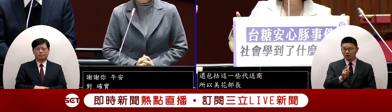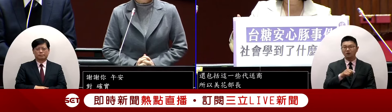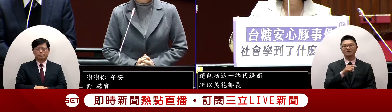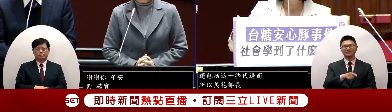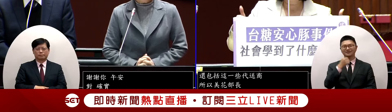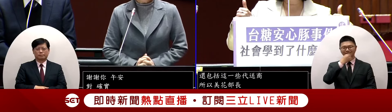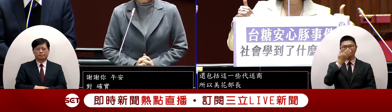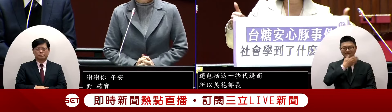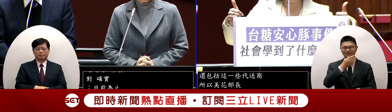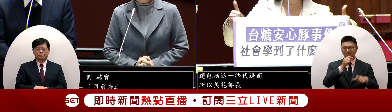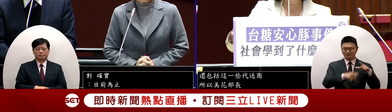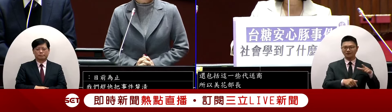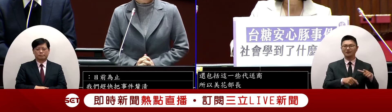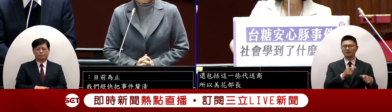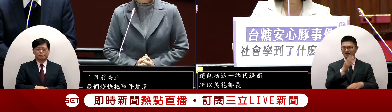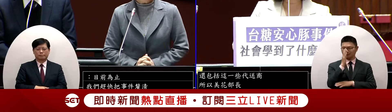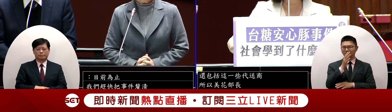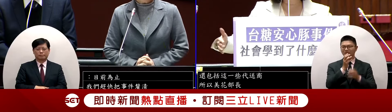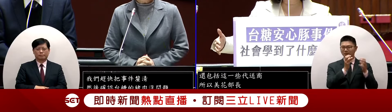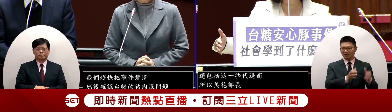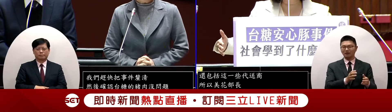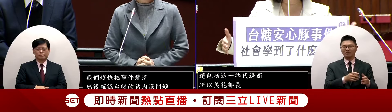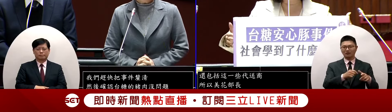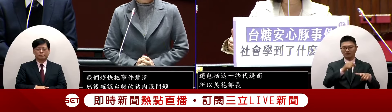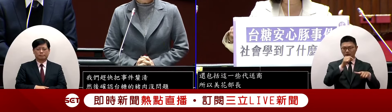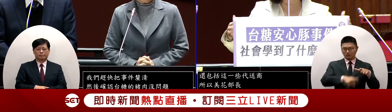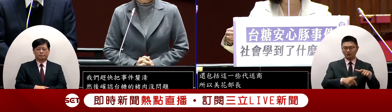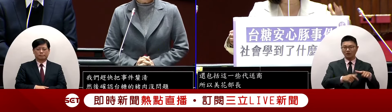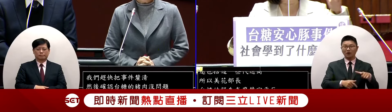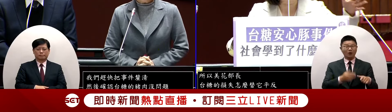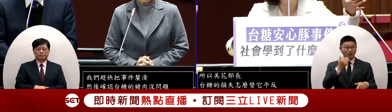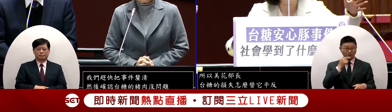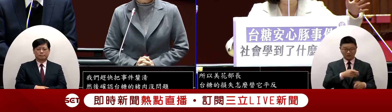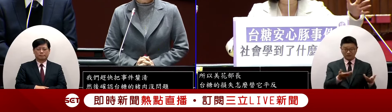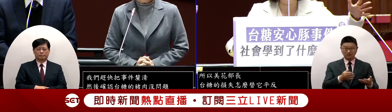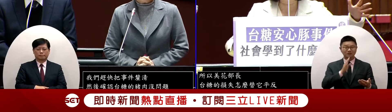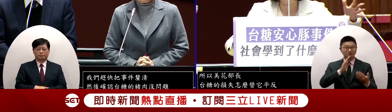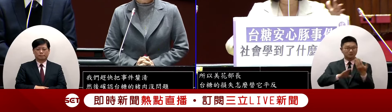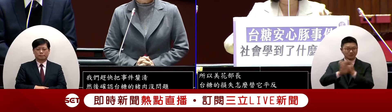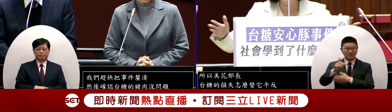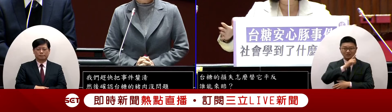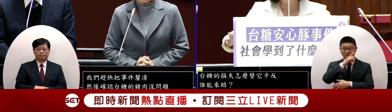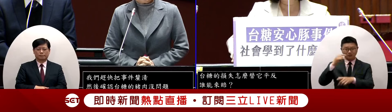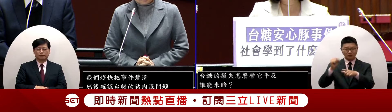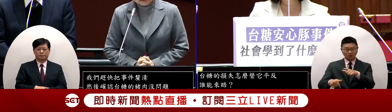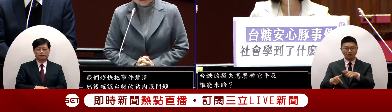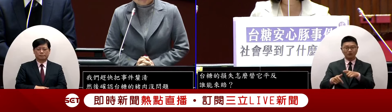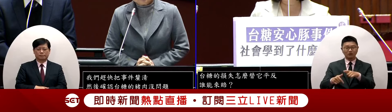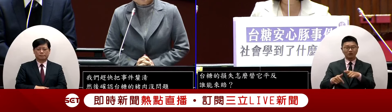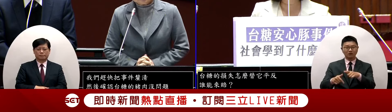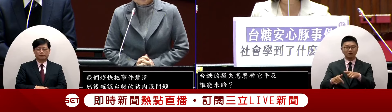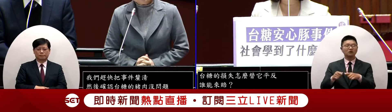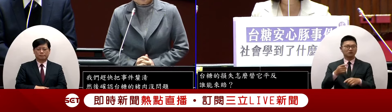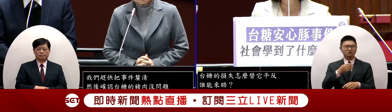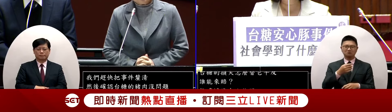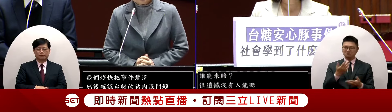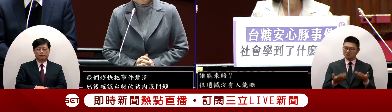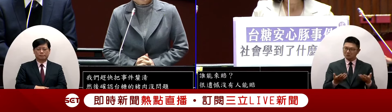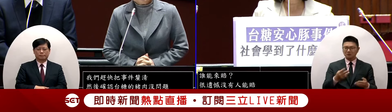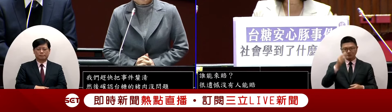字号，顶得掉。如果这样一个事件谣言发生在任何一个民间企业，哇，三天就倒了